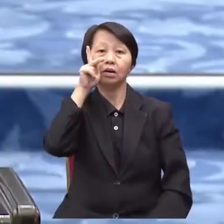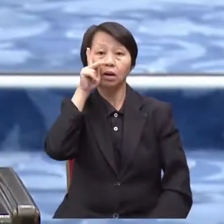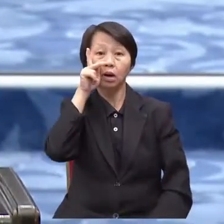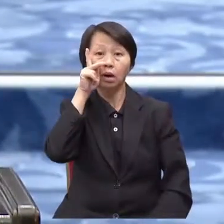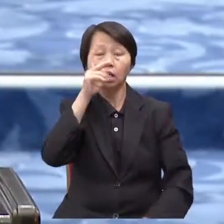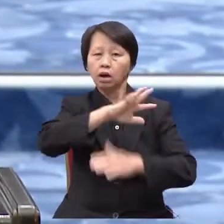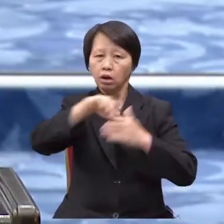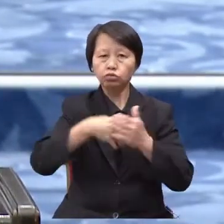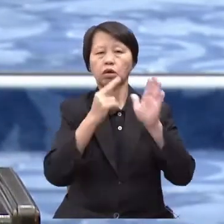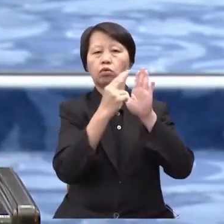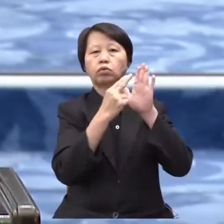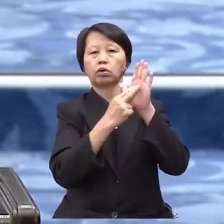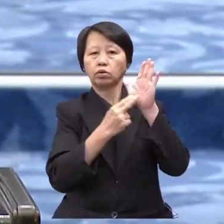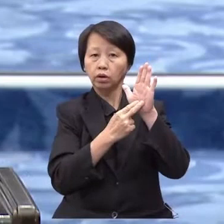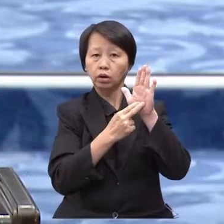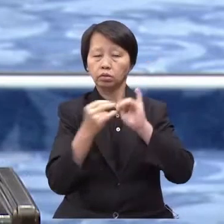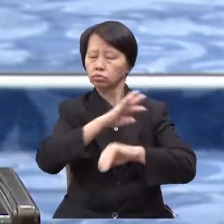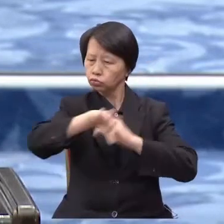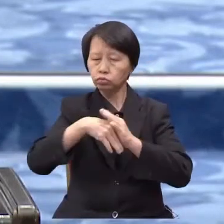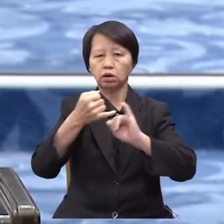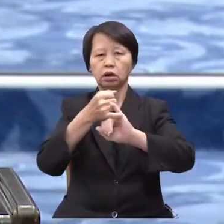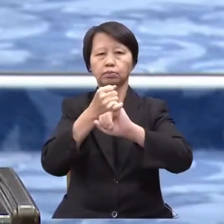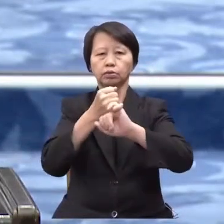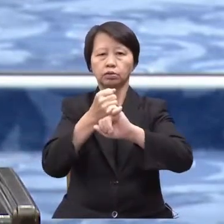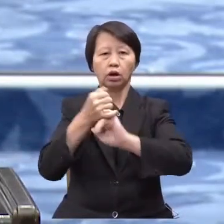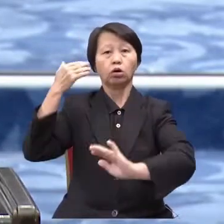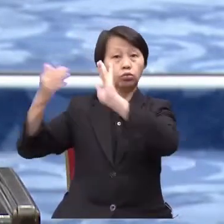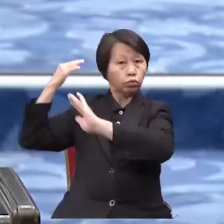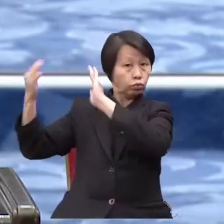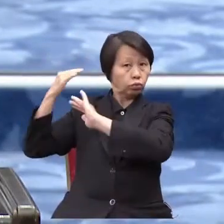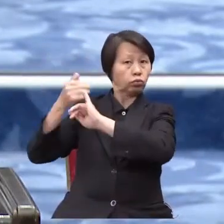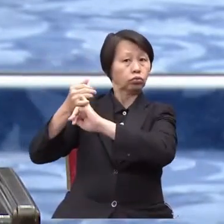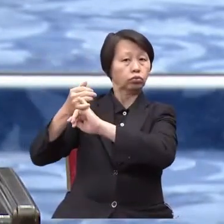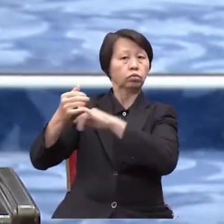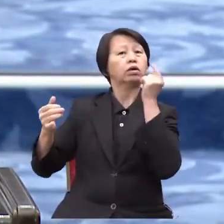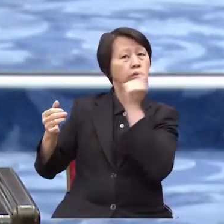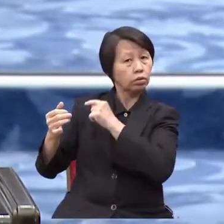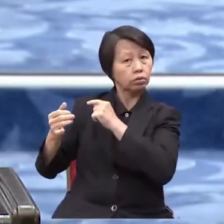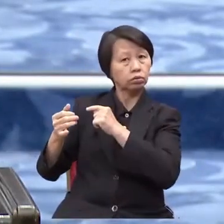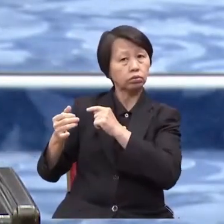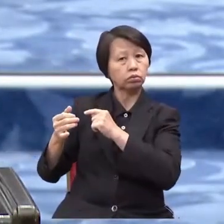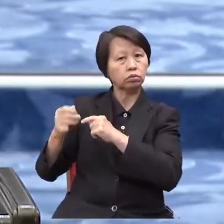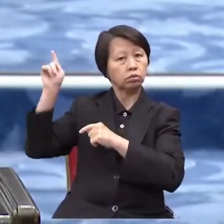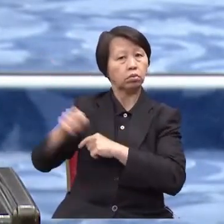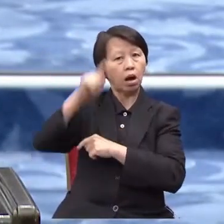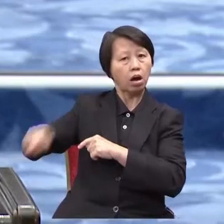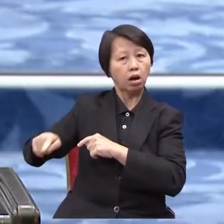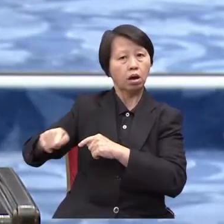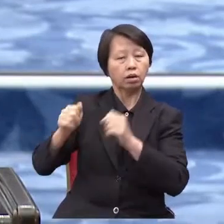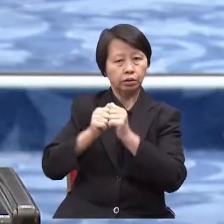semua undang-undang perjanjian yang terdahulu itu terbatal dengan